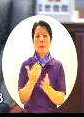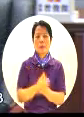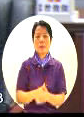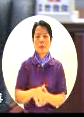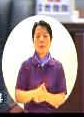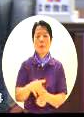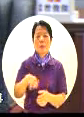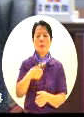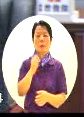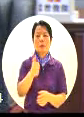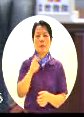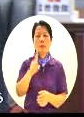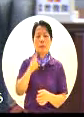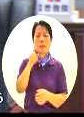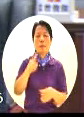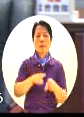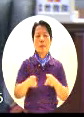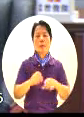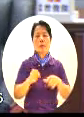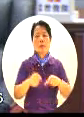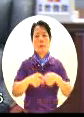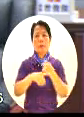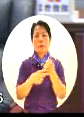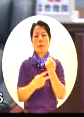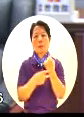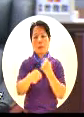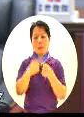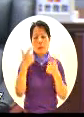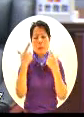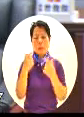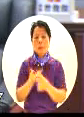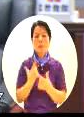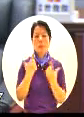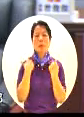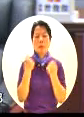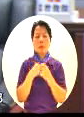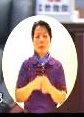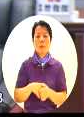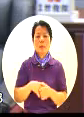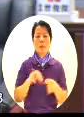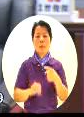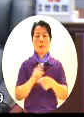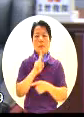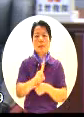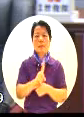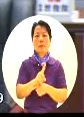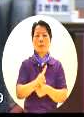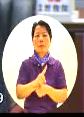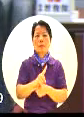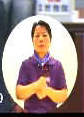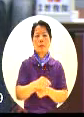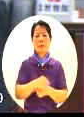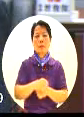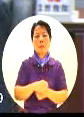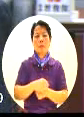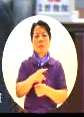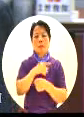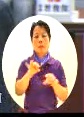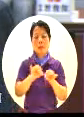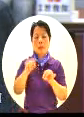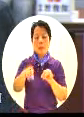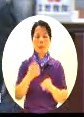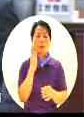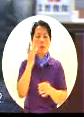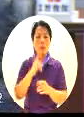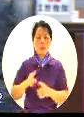152哈平方公里哈，等于是原来高雄市的1/12了哈。如果你要去那